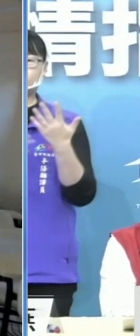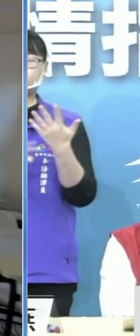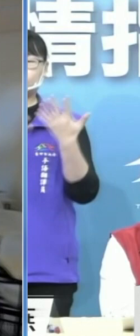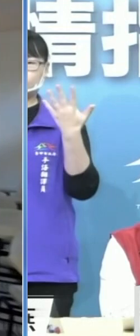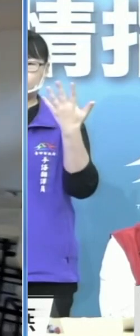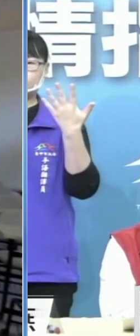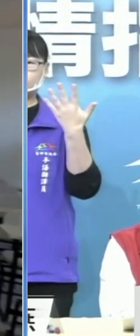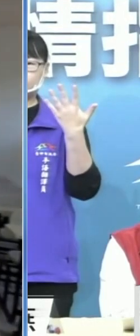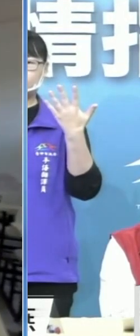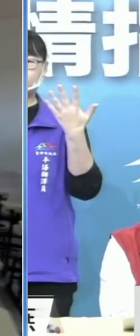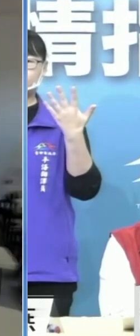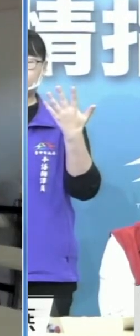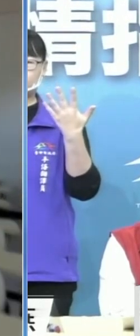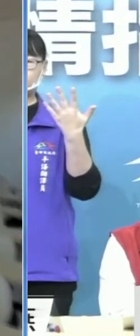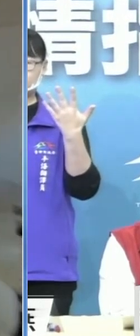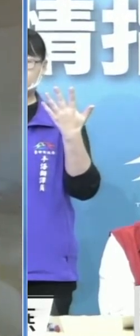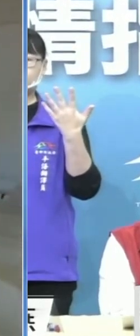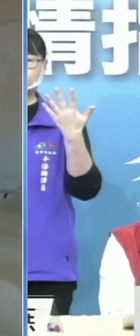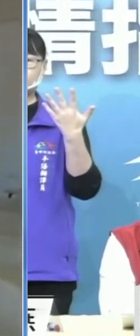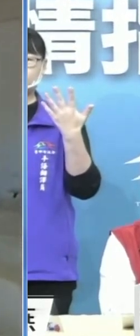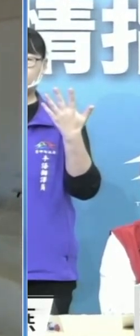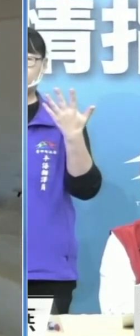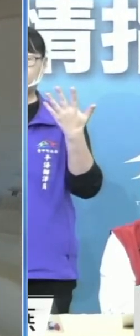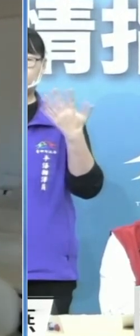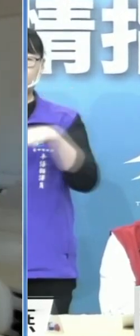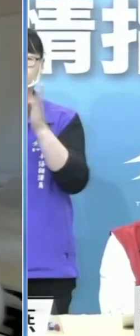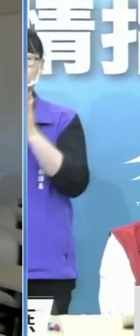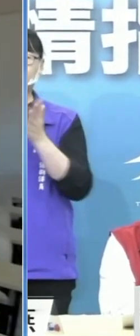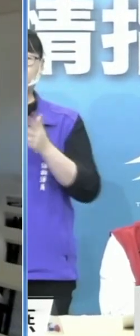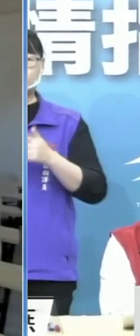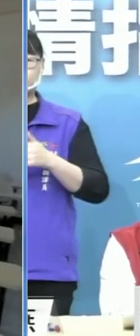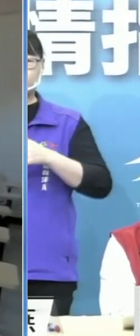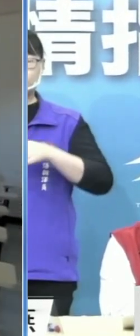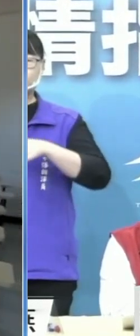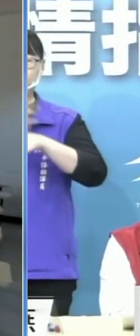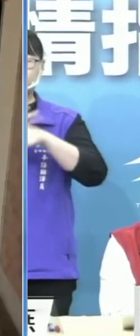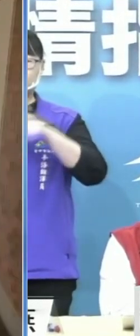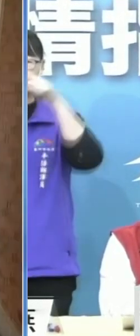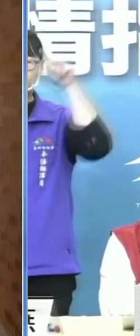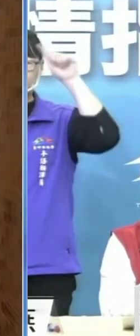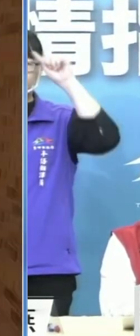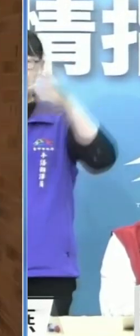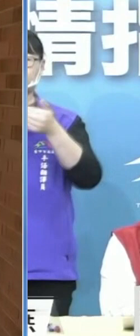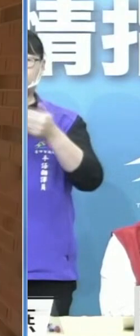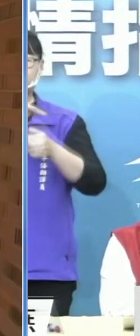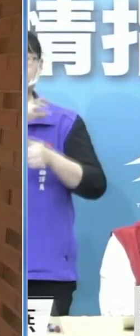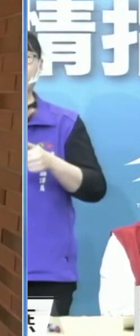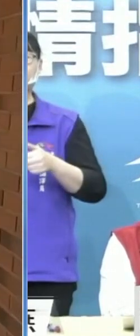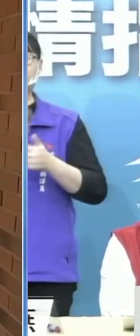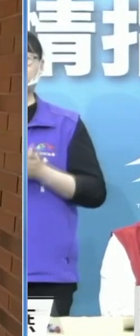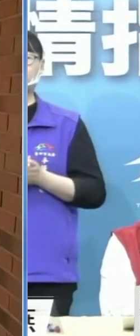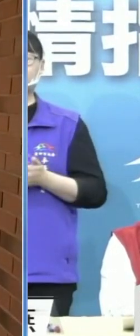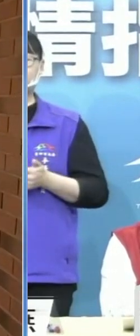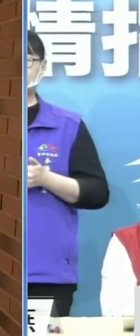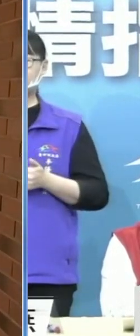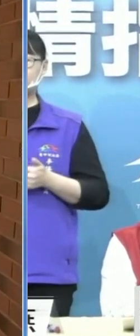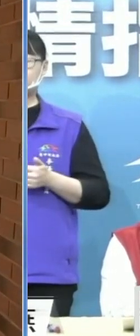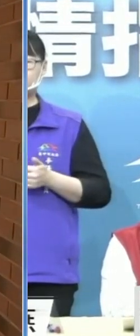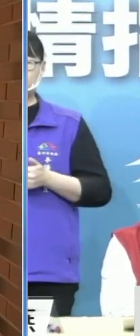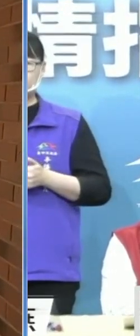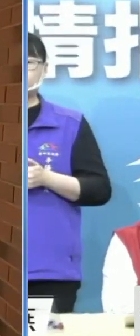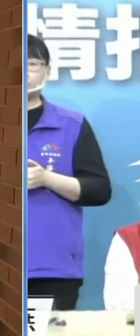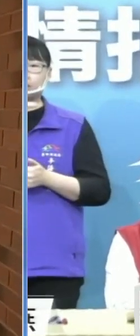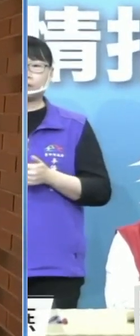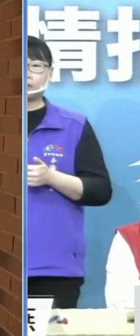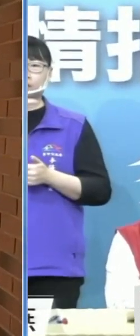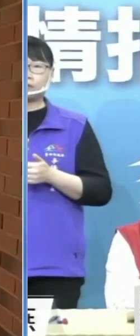和2960呢，两人都是朝阳科大的学生，他们也就是之前到卡拉 OK